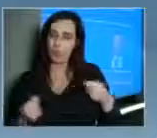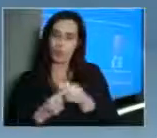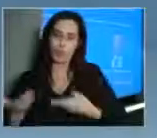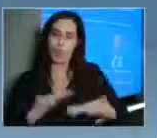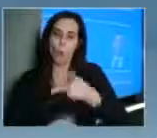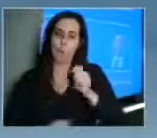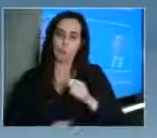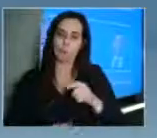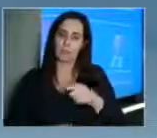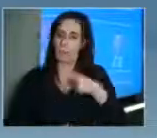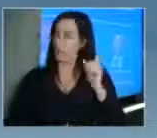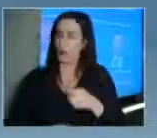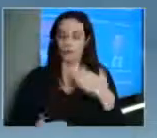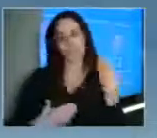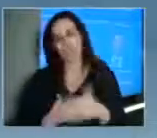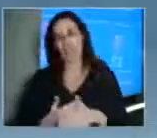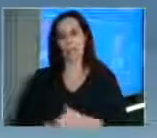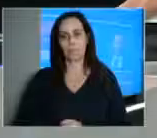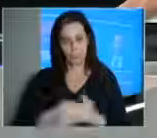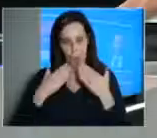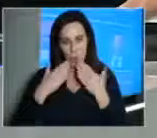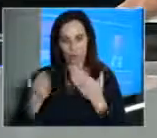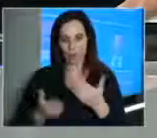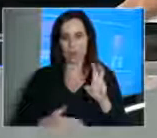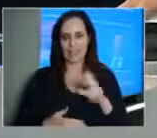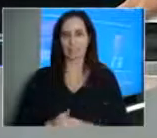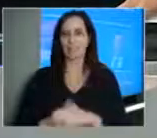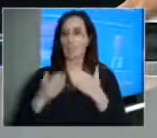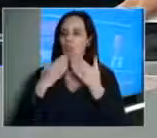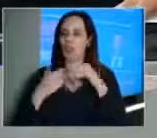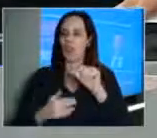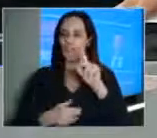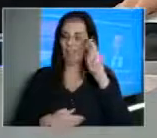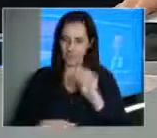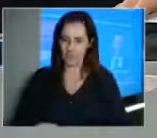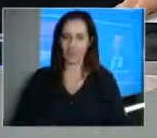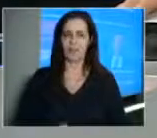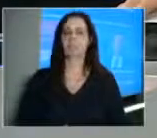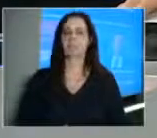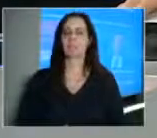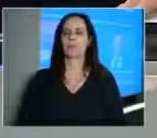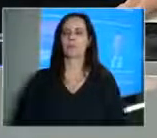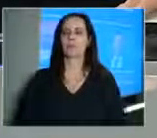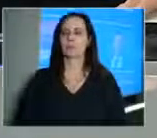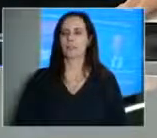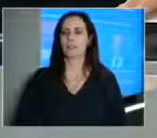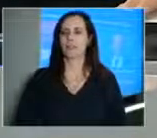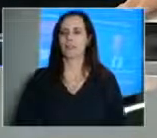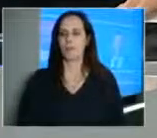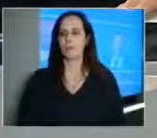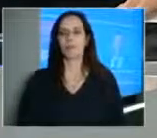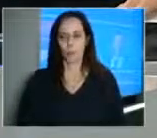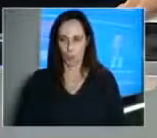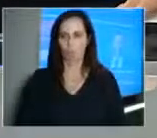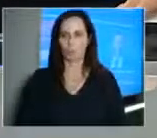פעולה בכנסת הבאה, אנחנו חייבים לסיים. תודה רבה, עידן רול. תודה רבה לאבן גרי